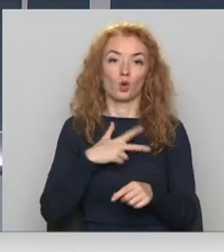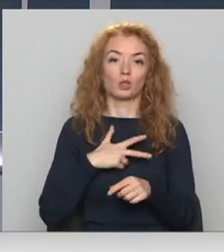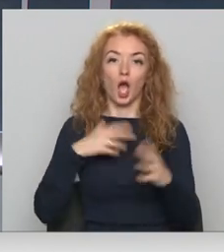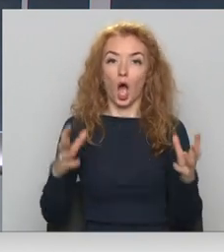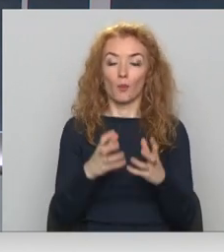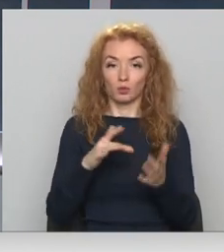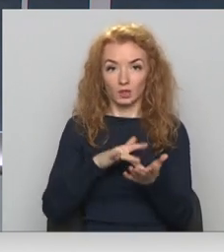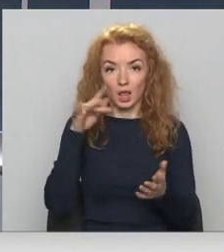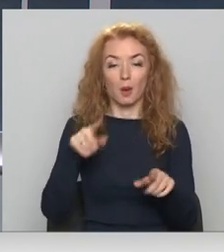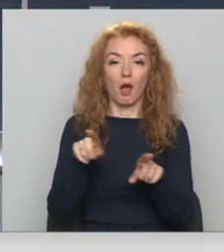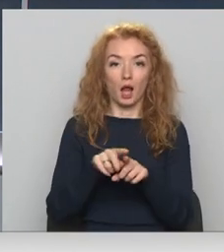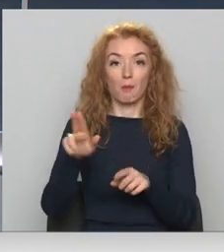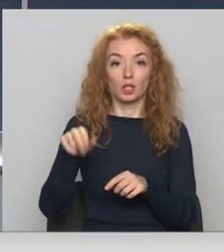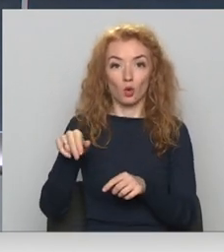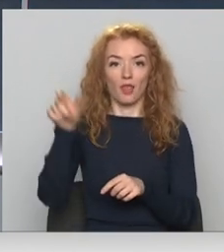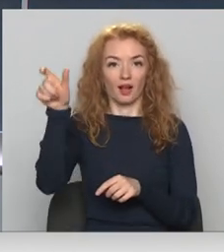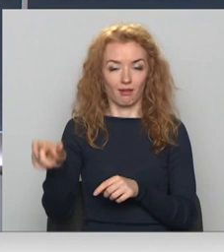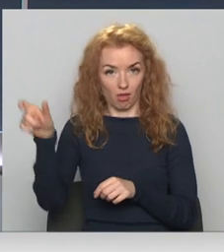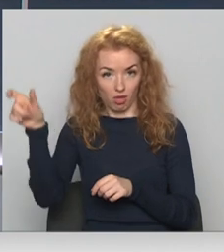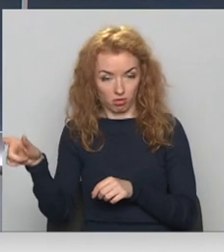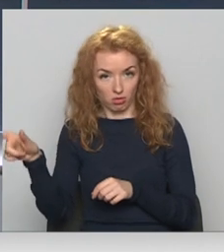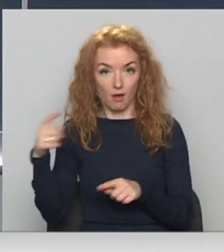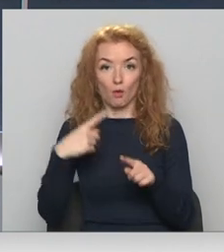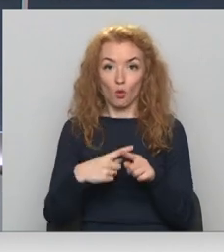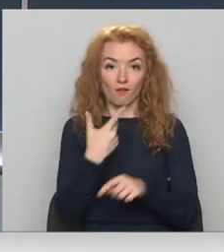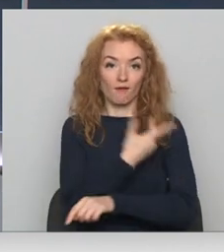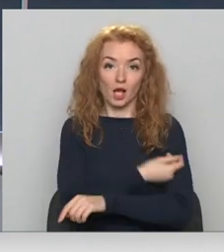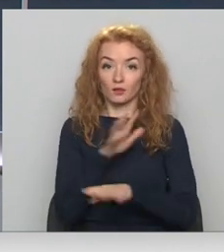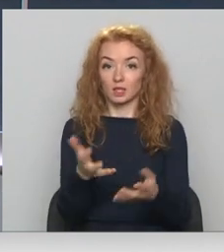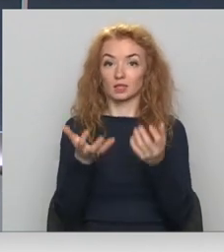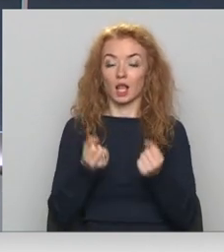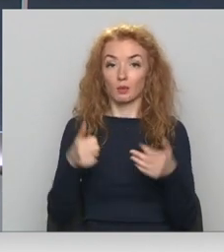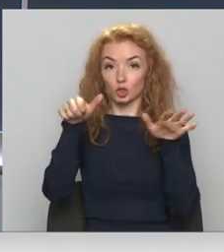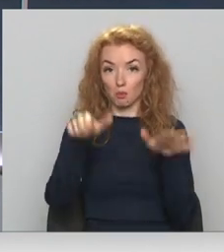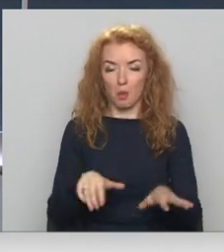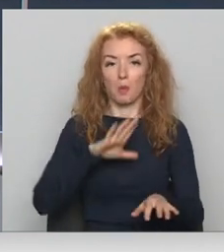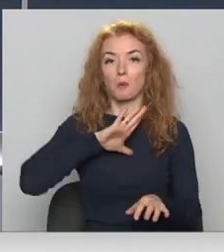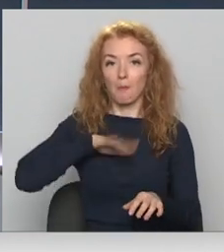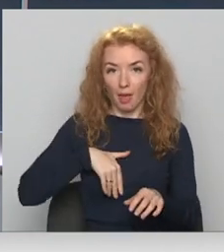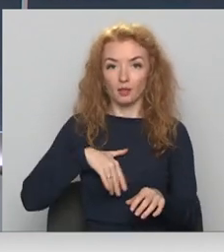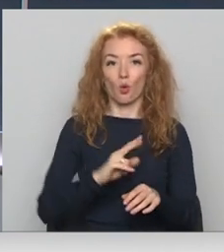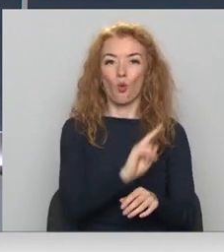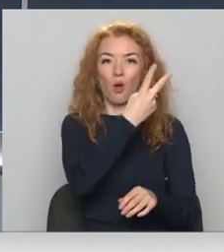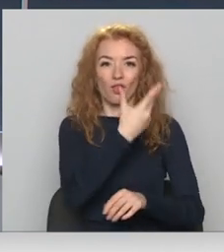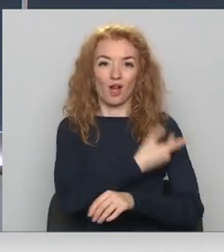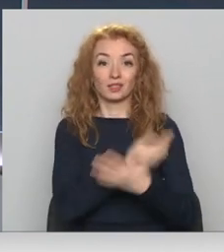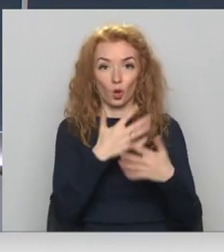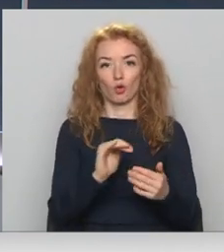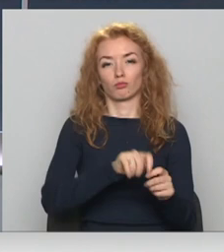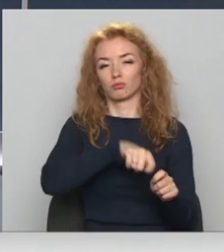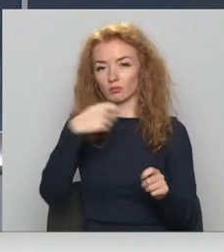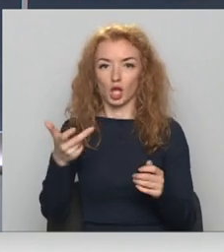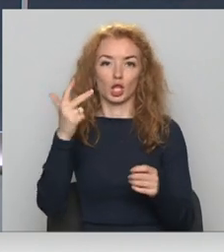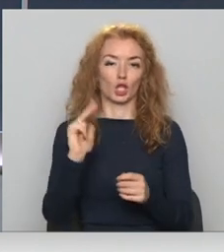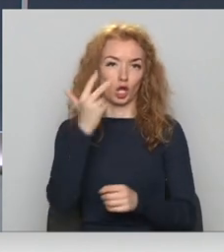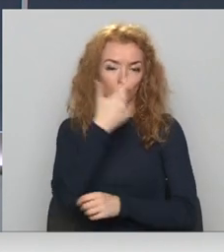un pansionātu klientiem. Balstu vakcīnu varēs saņemt 1-6 mēnešus pēc vakcīnas otrās devas saņemšanas. Kā notiks